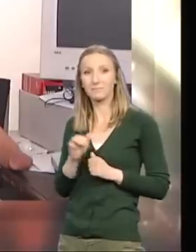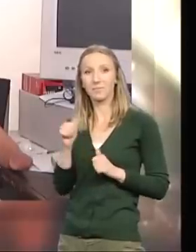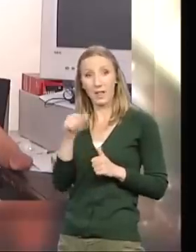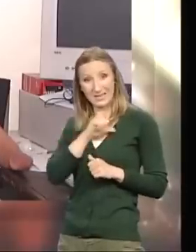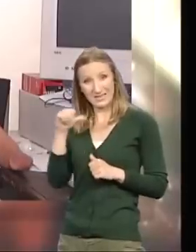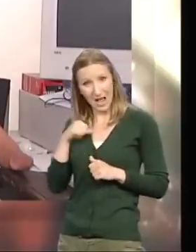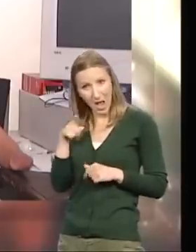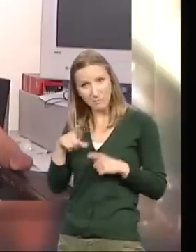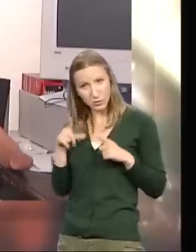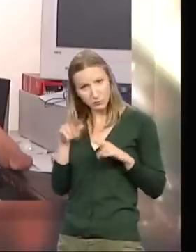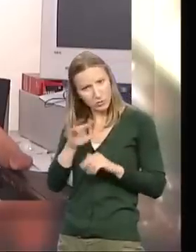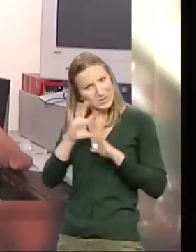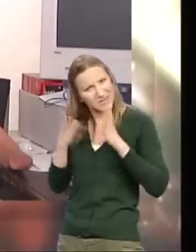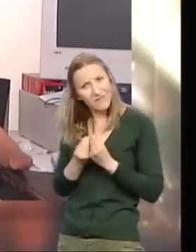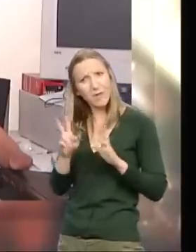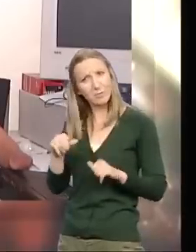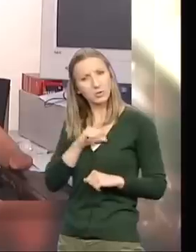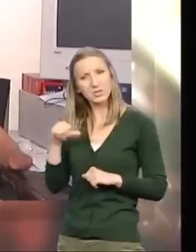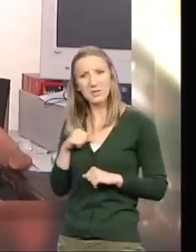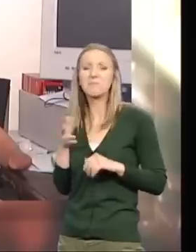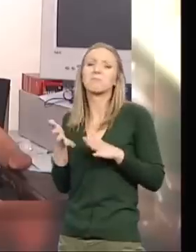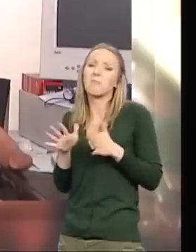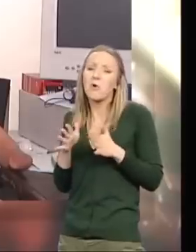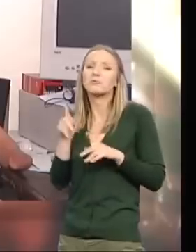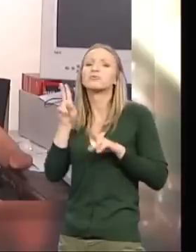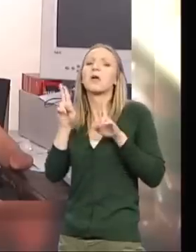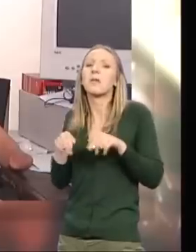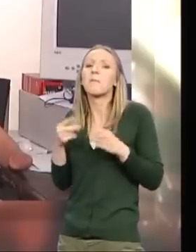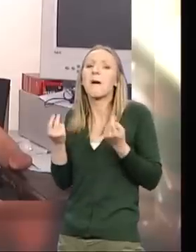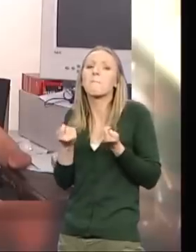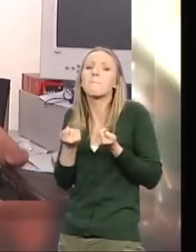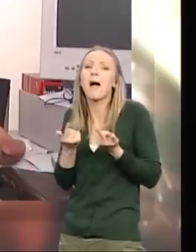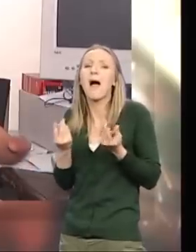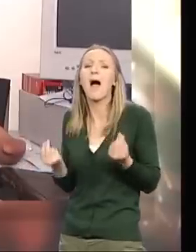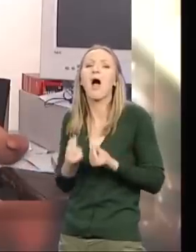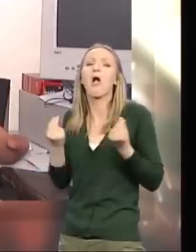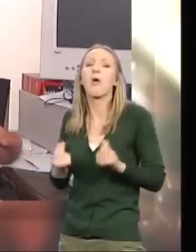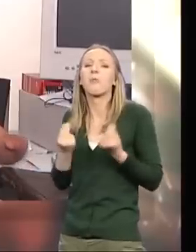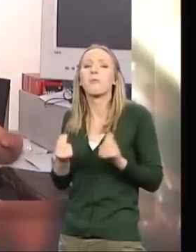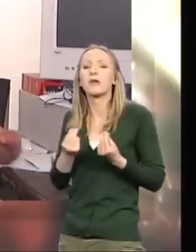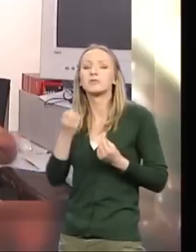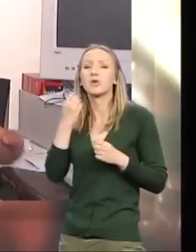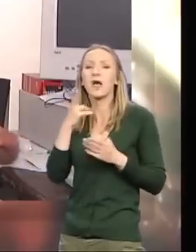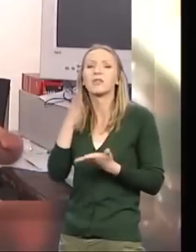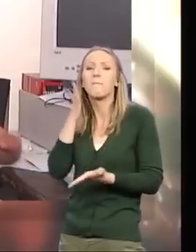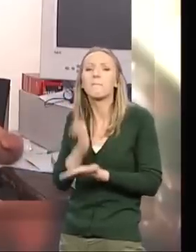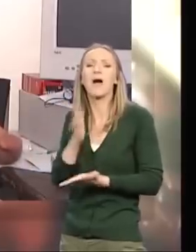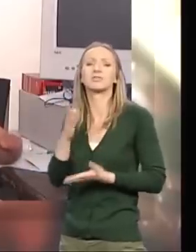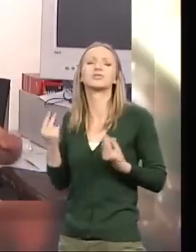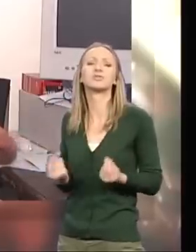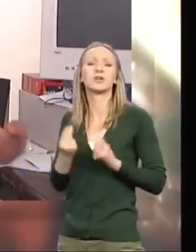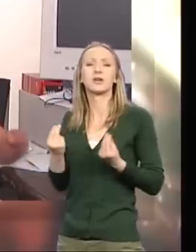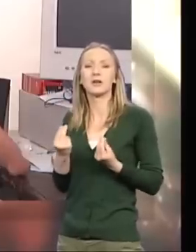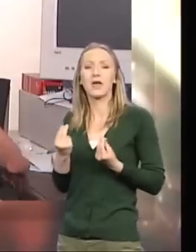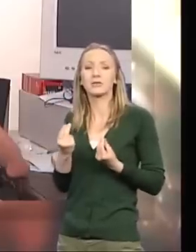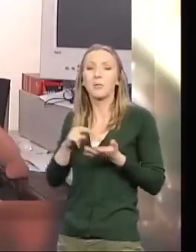sadašnju? Pa nećeš da možda ima malo nešto, kada nešto baš nešto